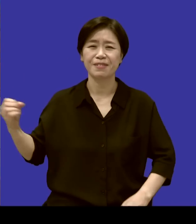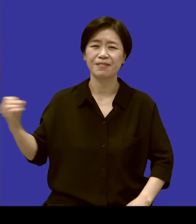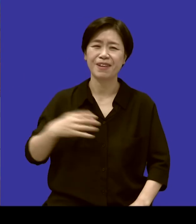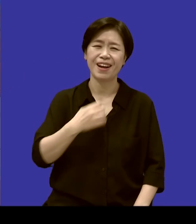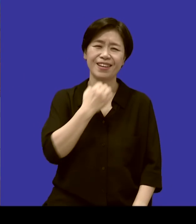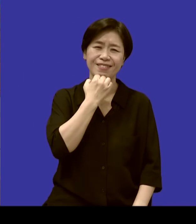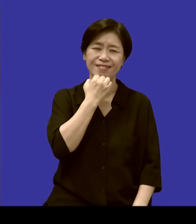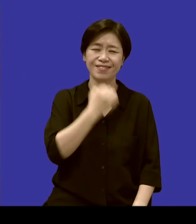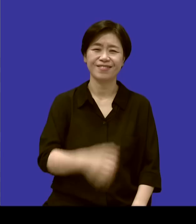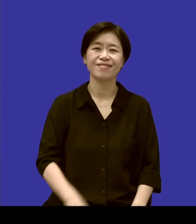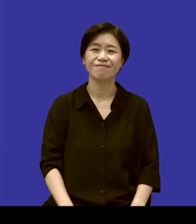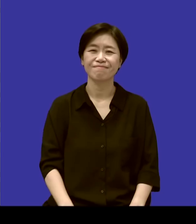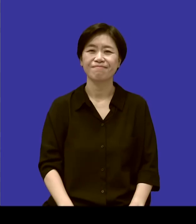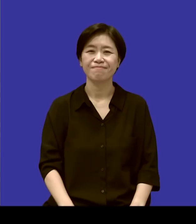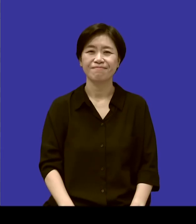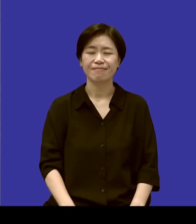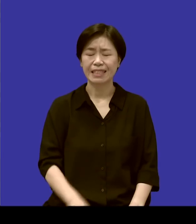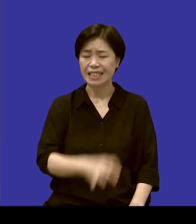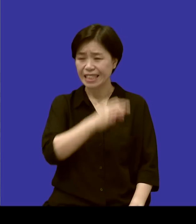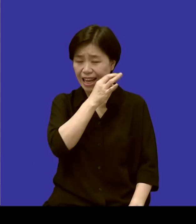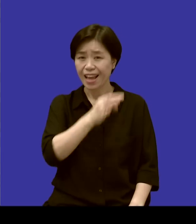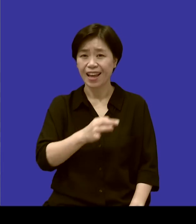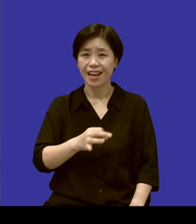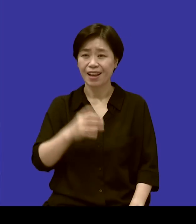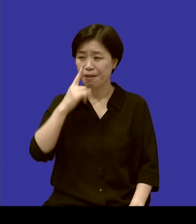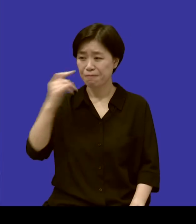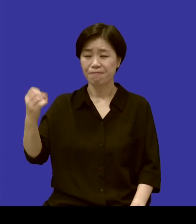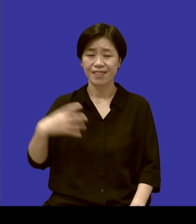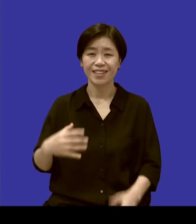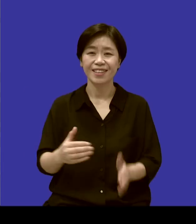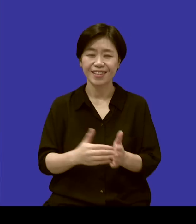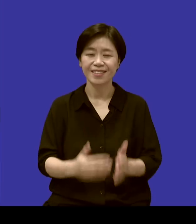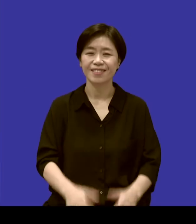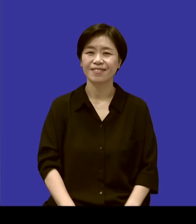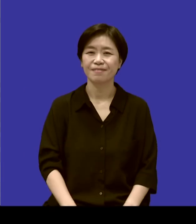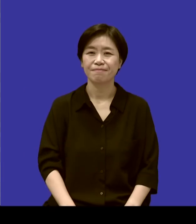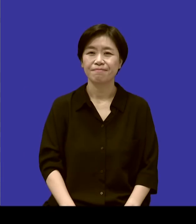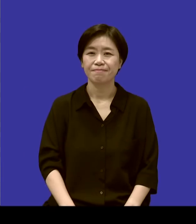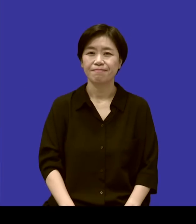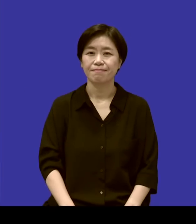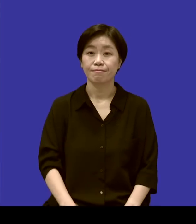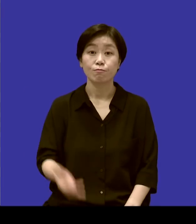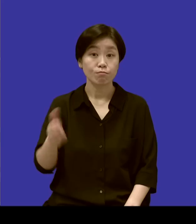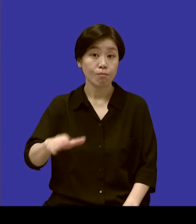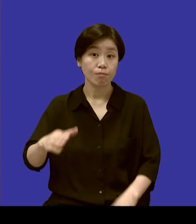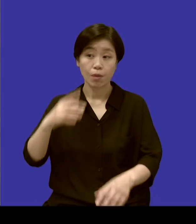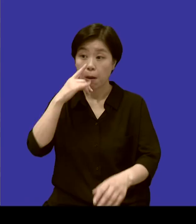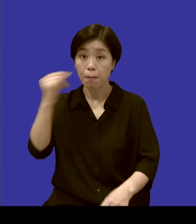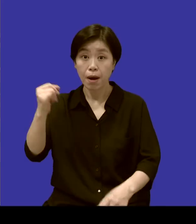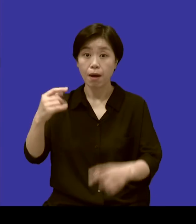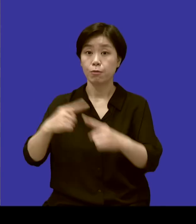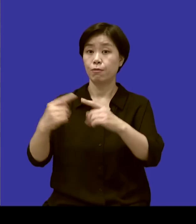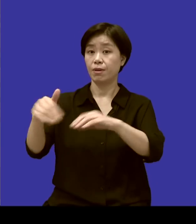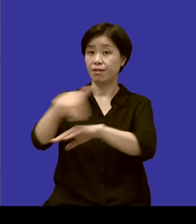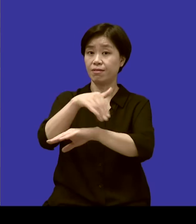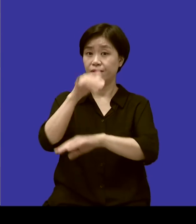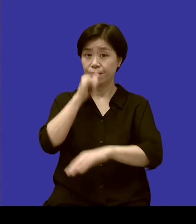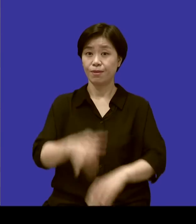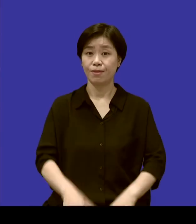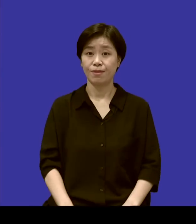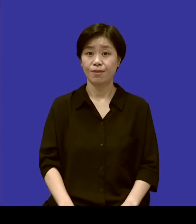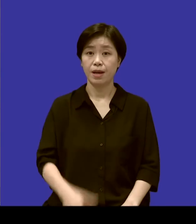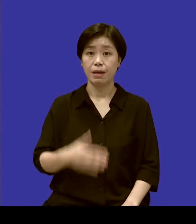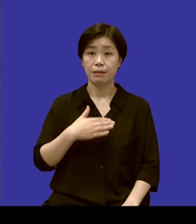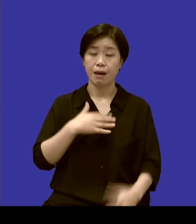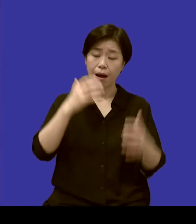주책 떨지 마. 너 소문 나서 너 정말 창피해 죽겠어 내가. 네. 엄마가 이러시는 거예요. 네네네. 그런 엄마도 믿음을 갖고 또 나의 고난과 망함을